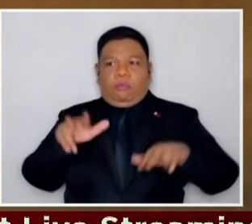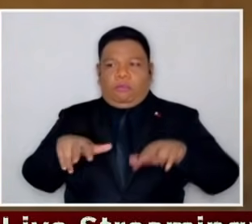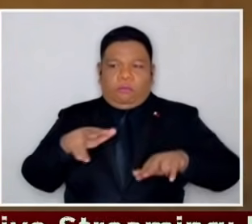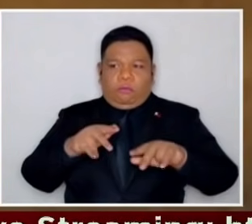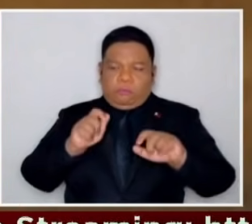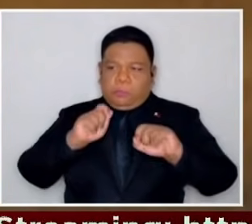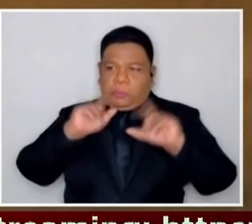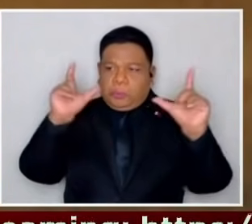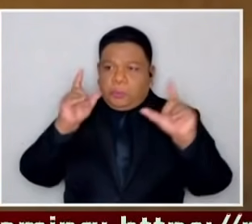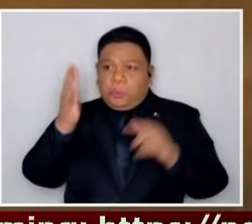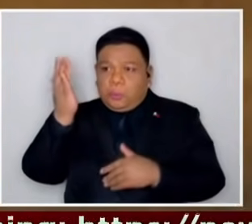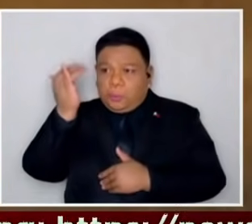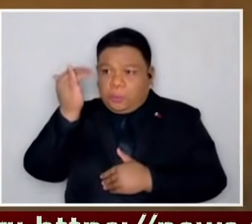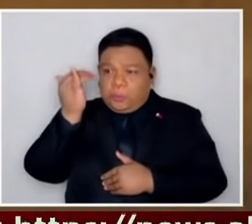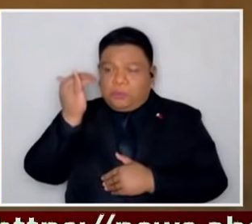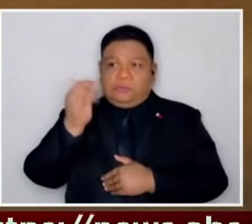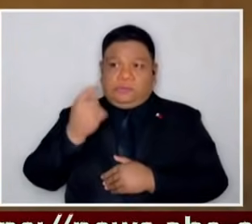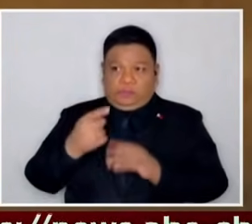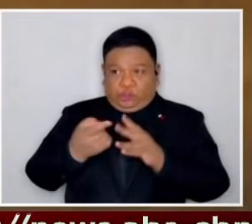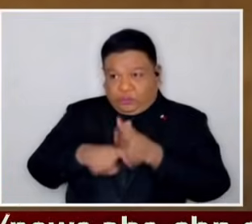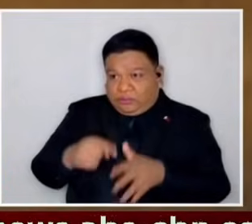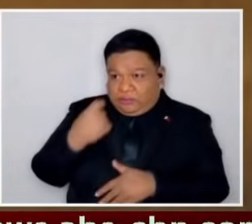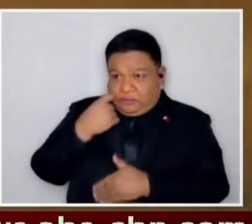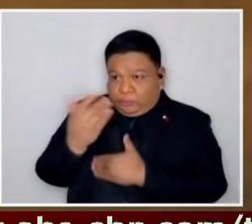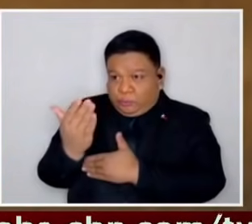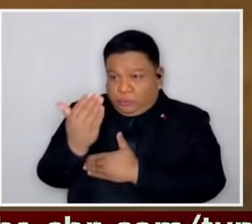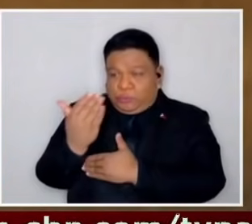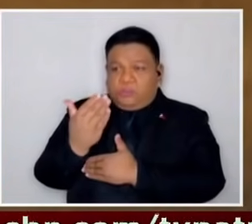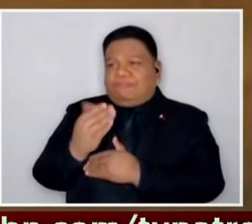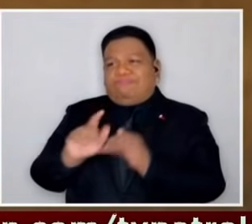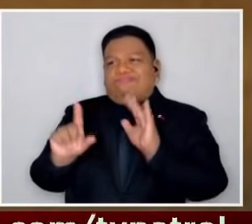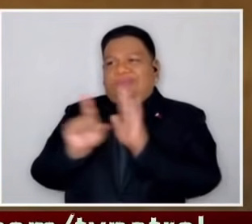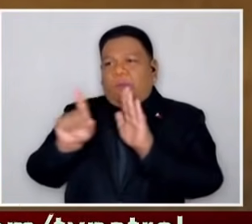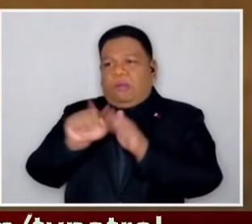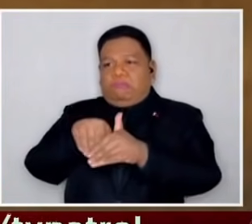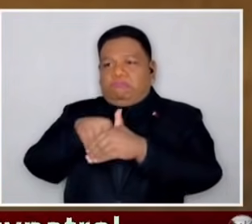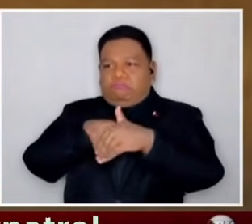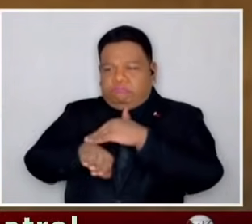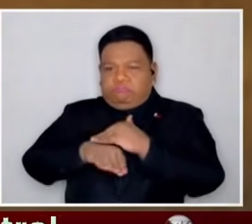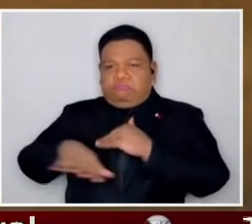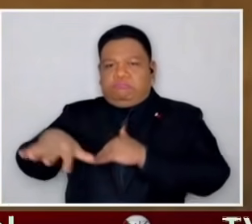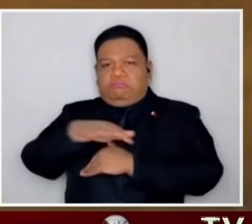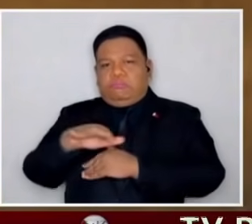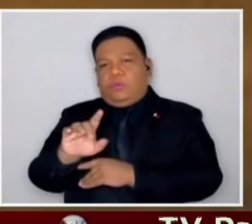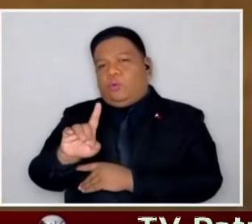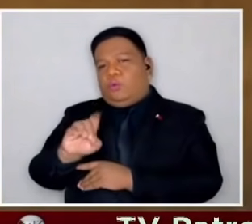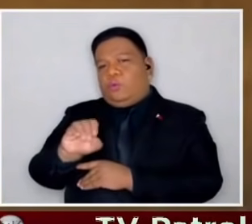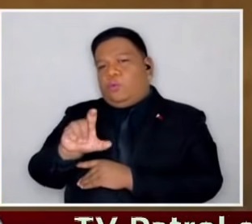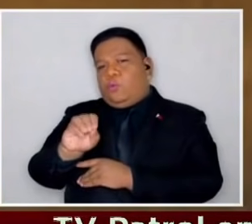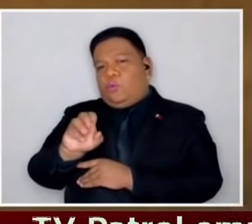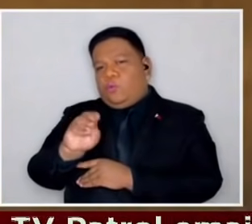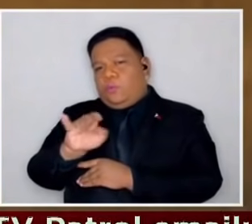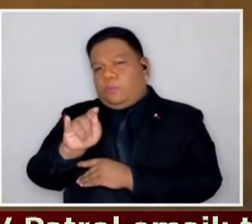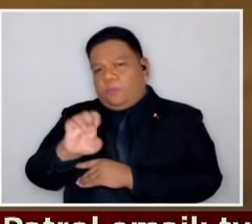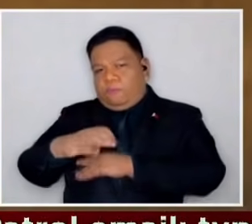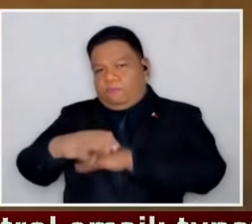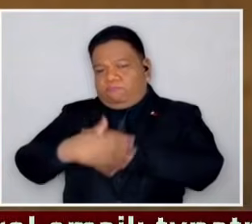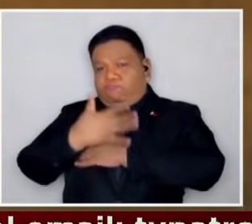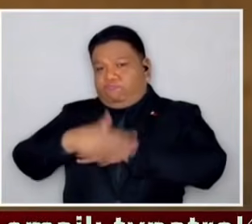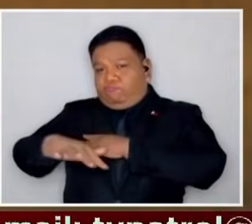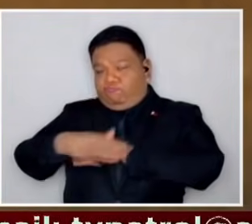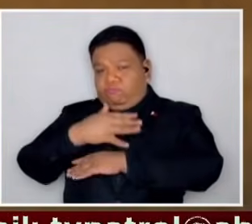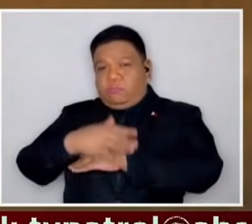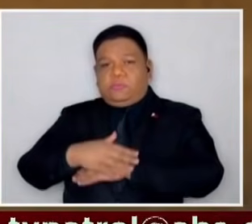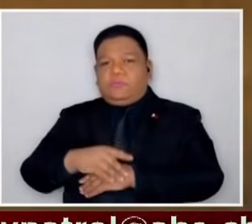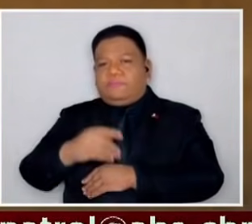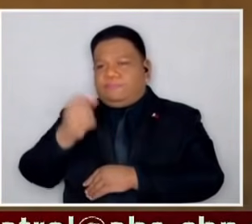pababa. Dahil simula nga kaninang umaga ay hindi na sila pinayagang makapasok dito sa Dolomite Beach. Lilimitahan na rin sa 4,000 hanggang 5,000